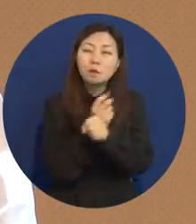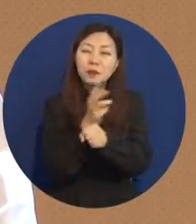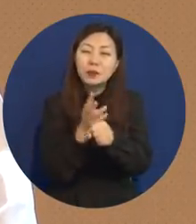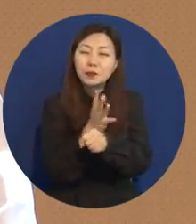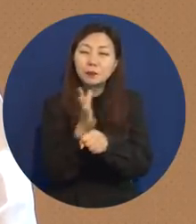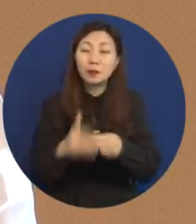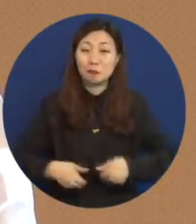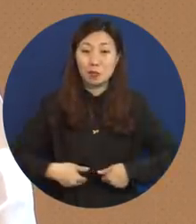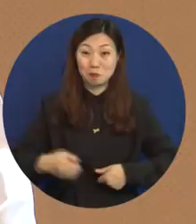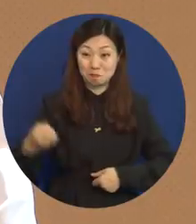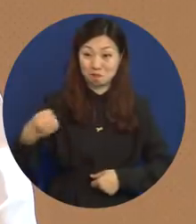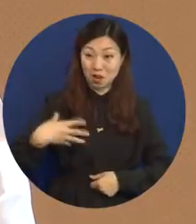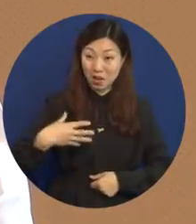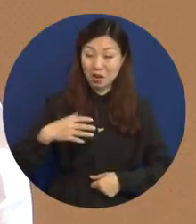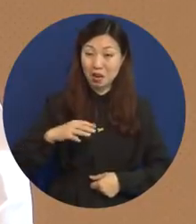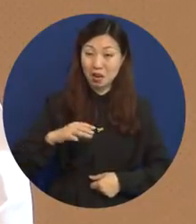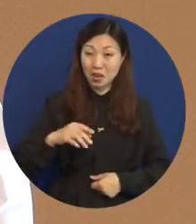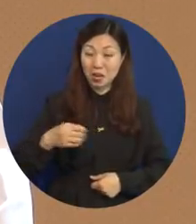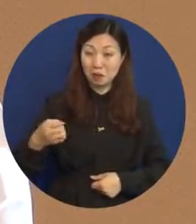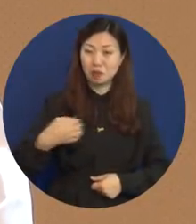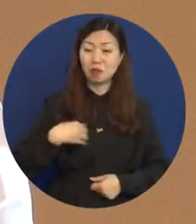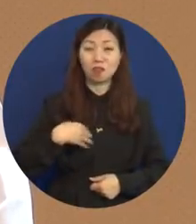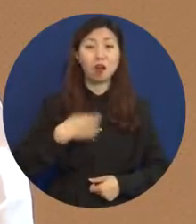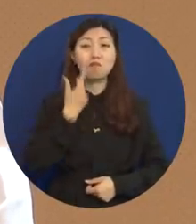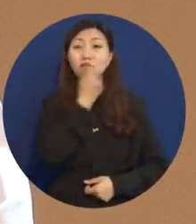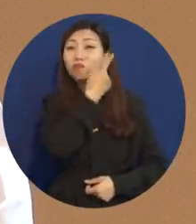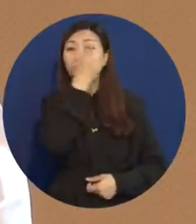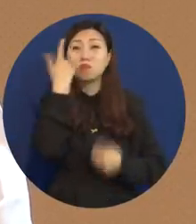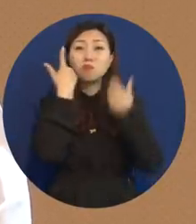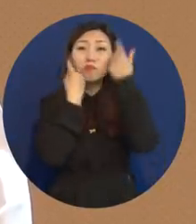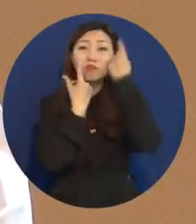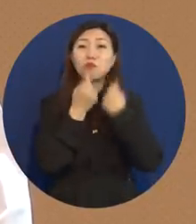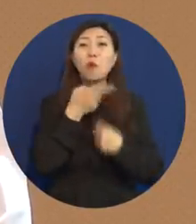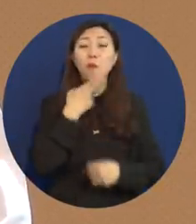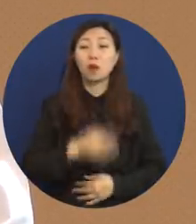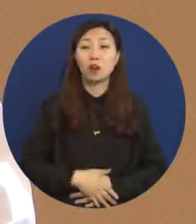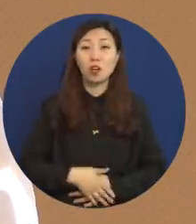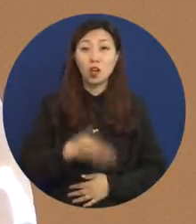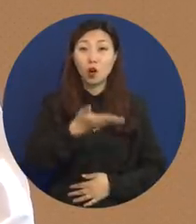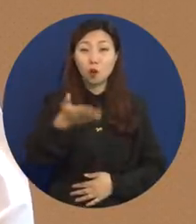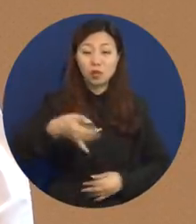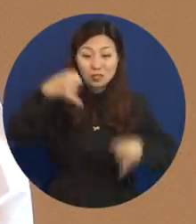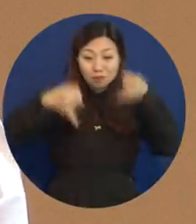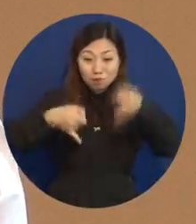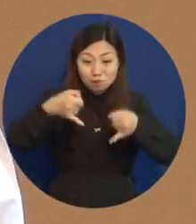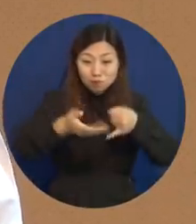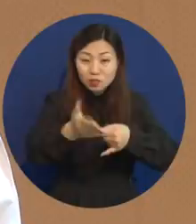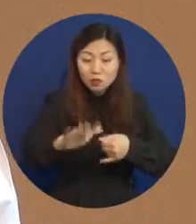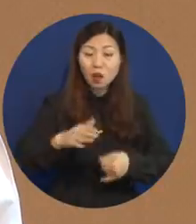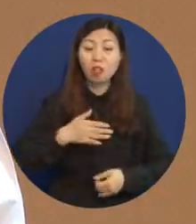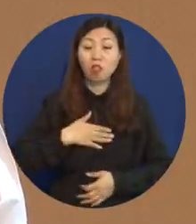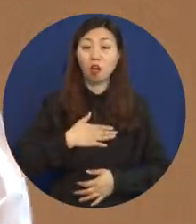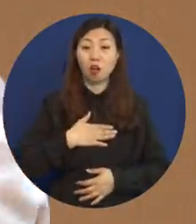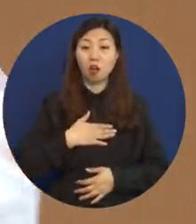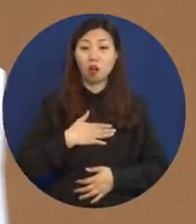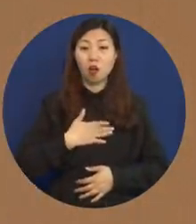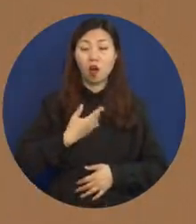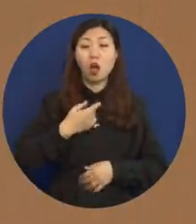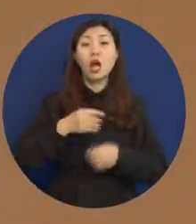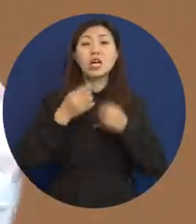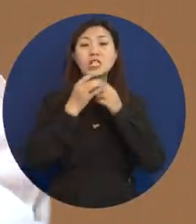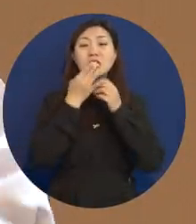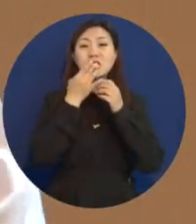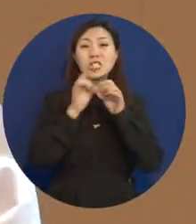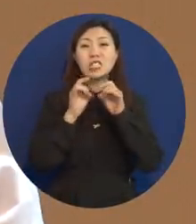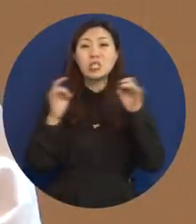안 하잖아요. 그래도 이렇게 잘 살잖아요. 여러분들은 구두 신고 있는데 난 고무신 신고도 잘 살잖아요.